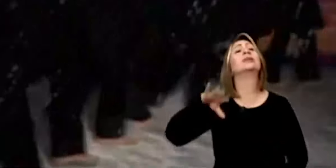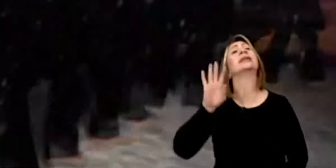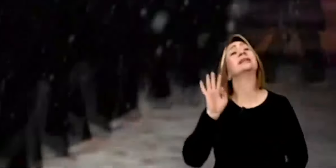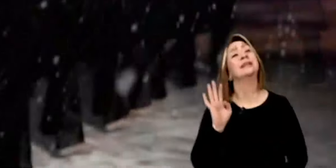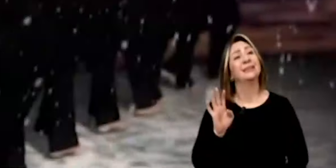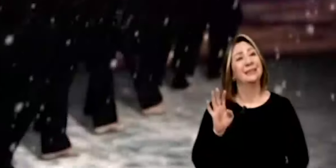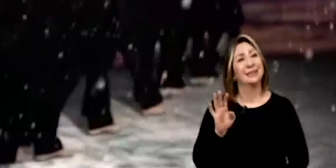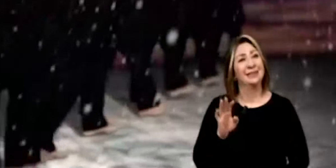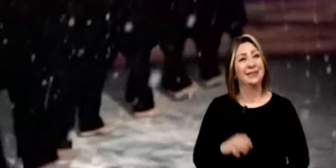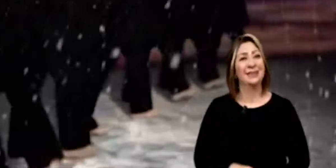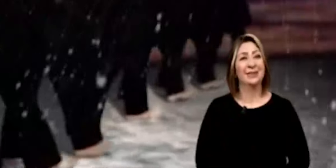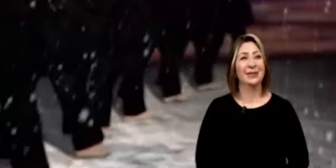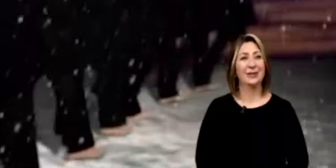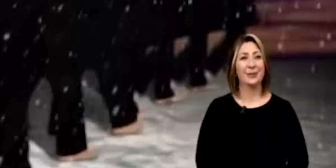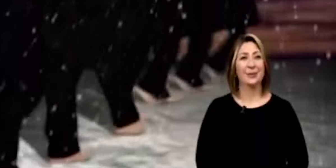Turan.